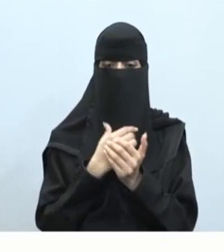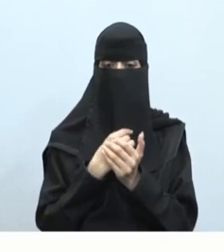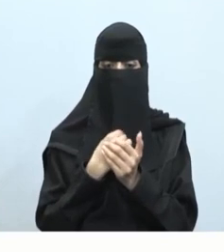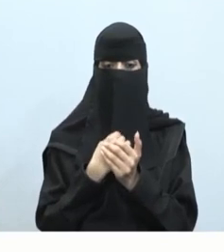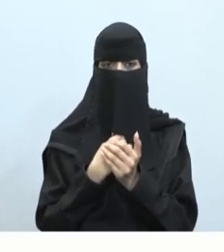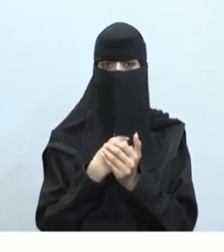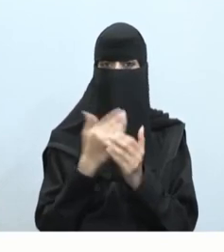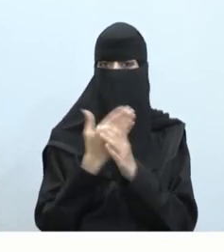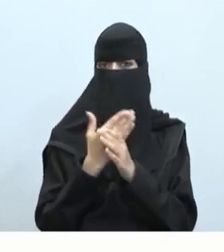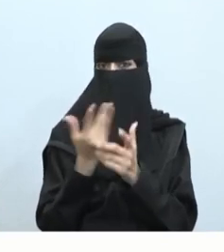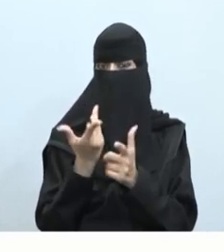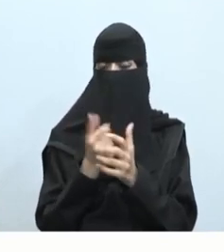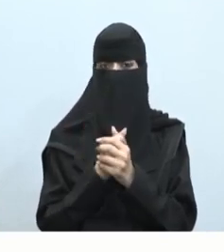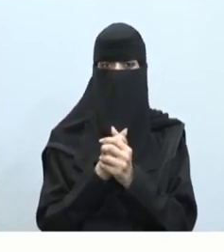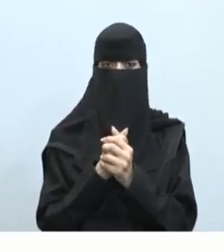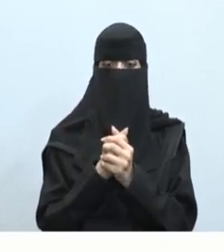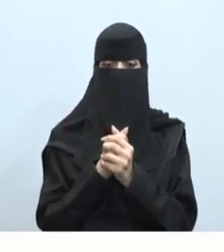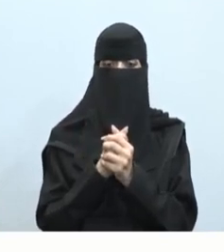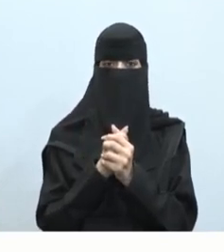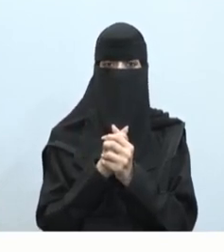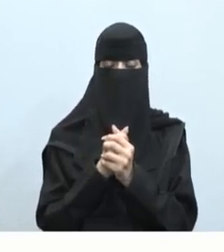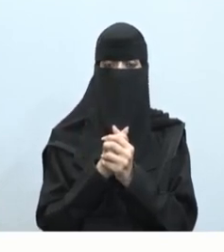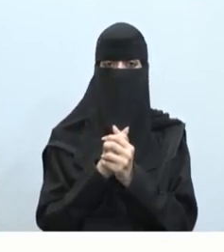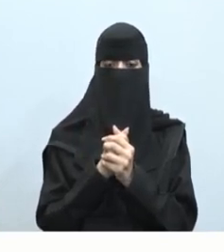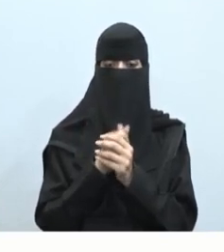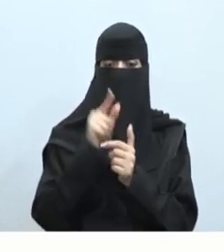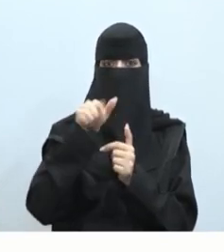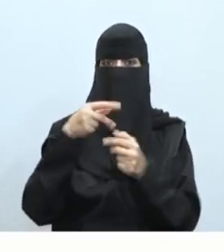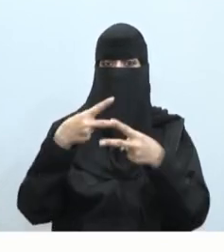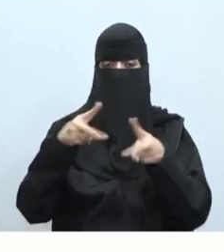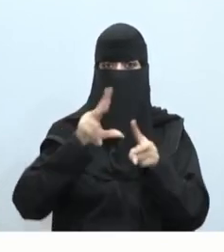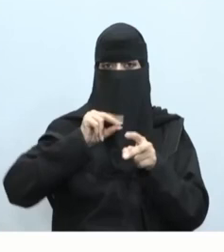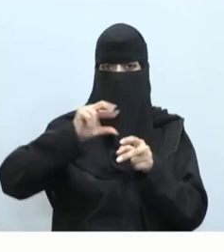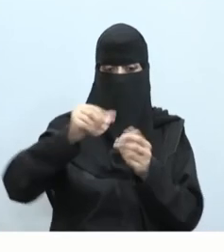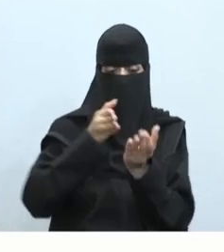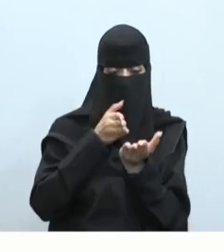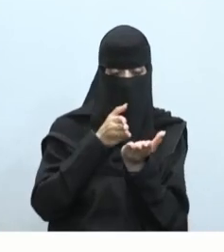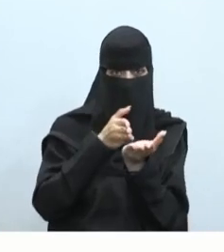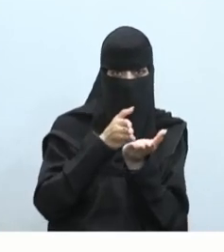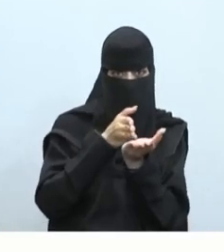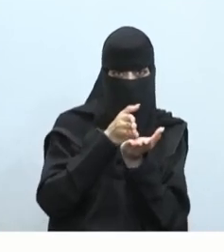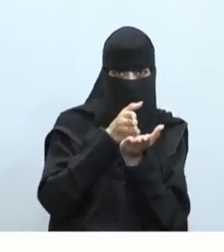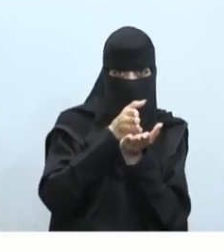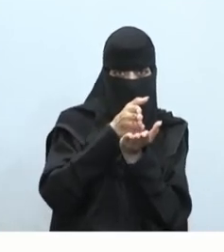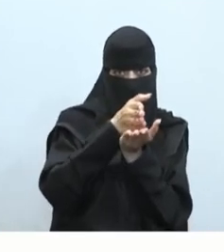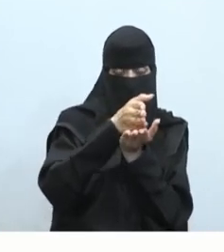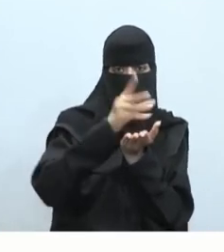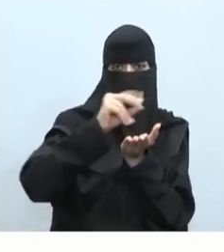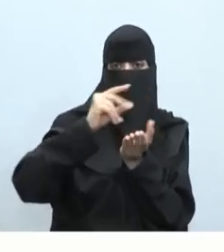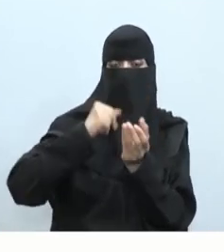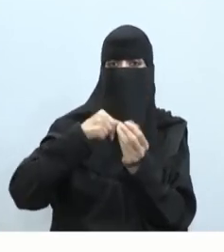التبانه لماذا ابناء وبنات الطلاب لانها تبدو كطريق يسلكه